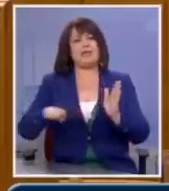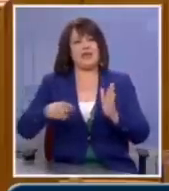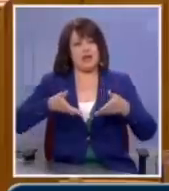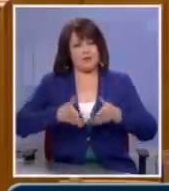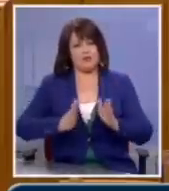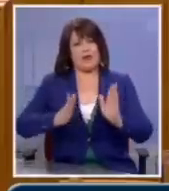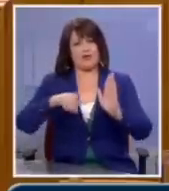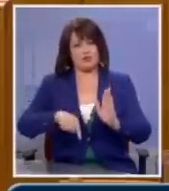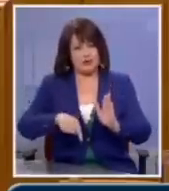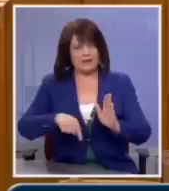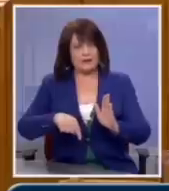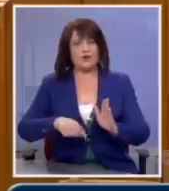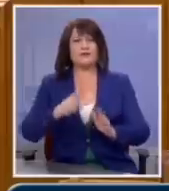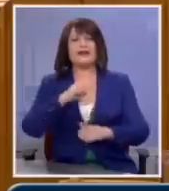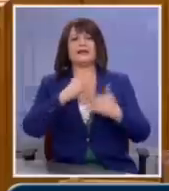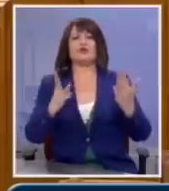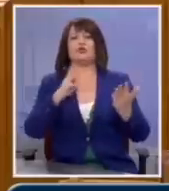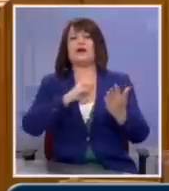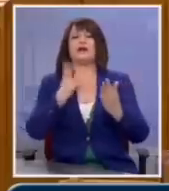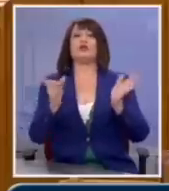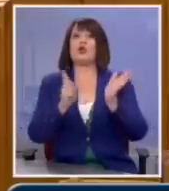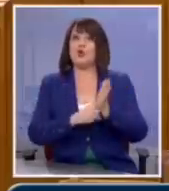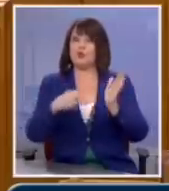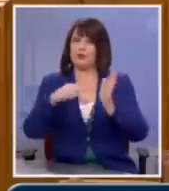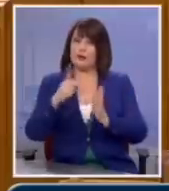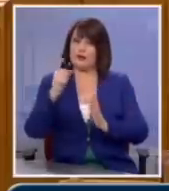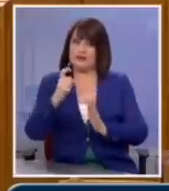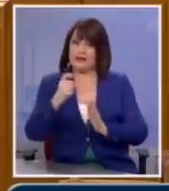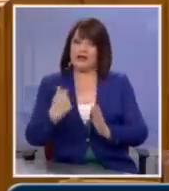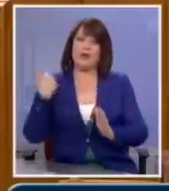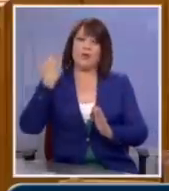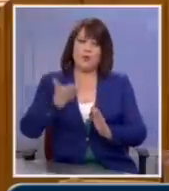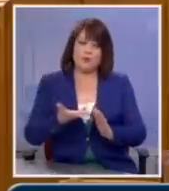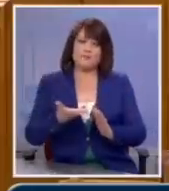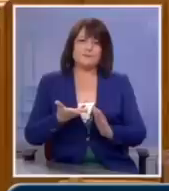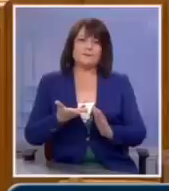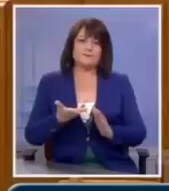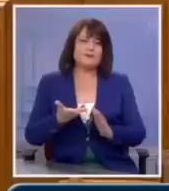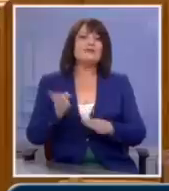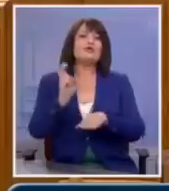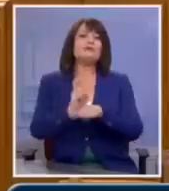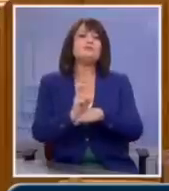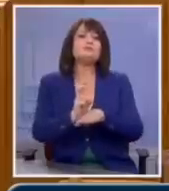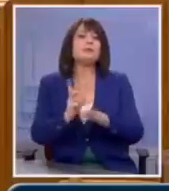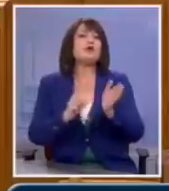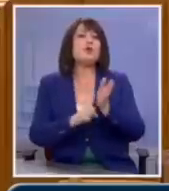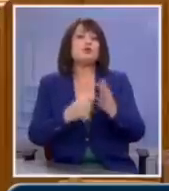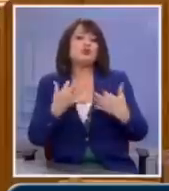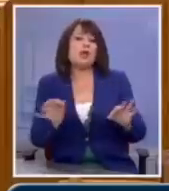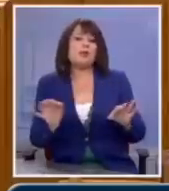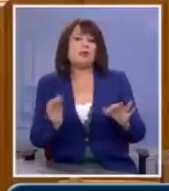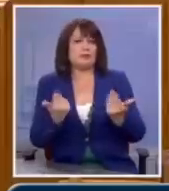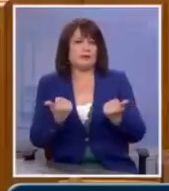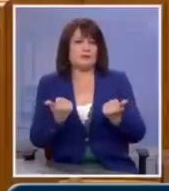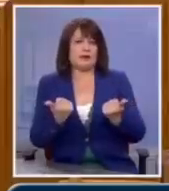νόμο 3838 του 2010 και από τότε υπήρξε αυτό το νομικό κενό με